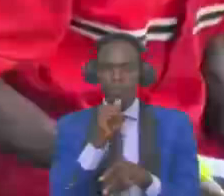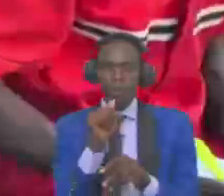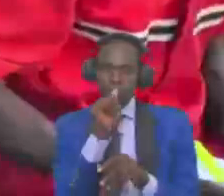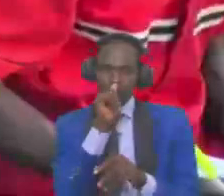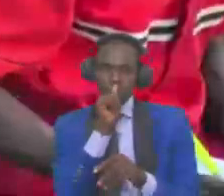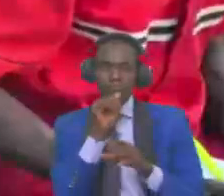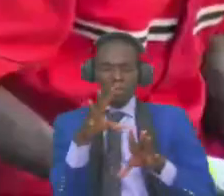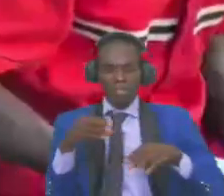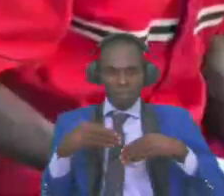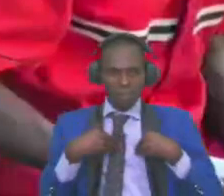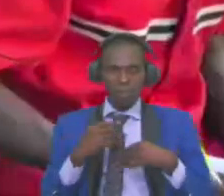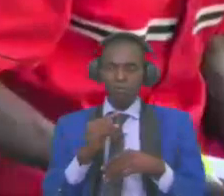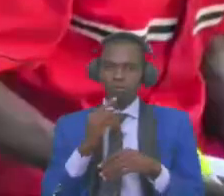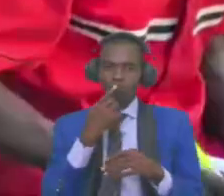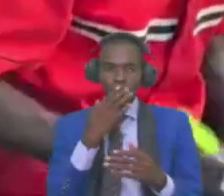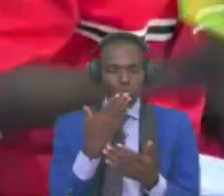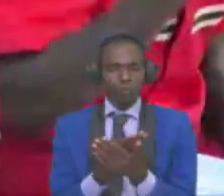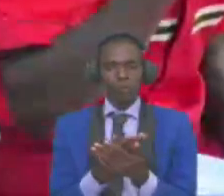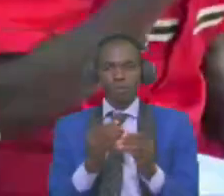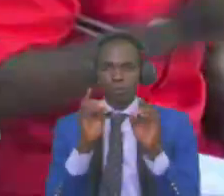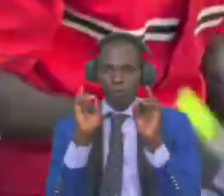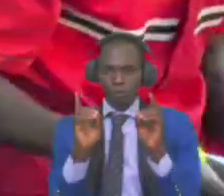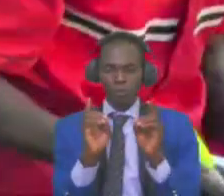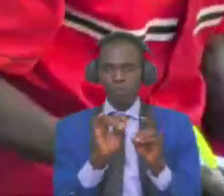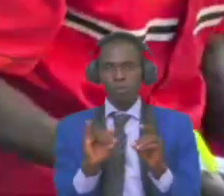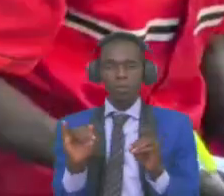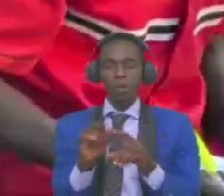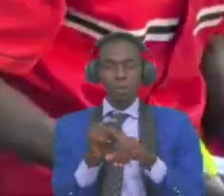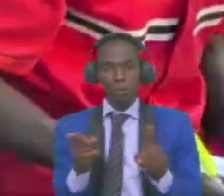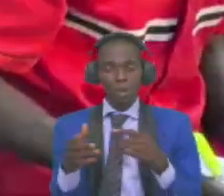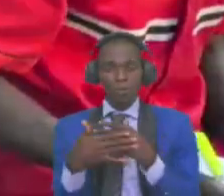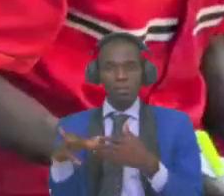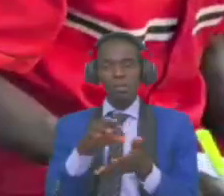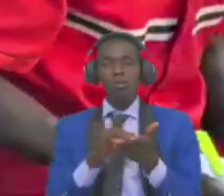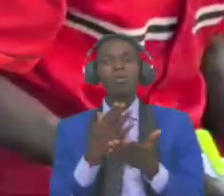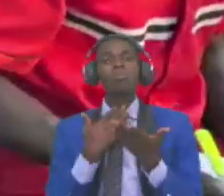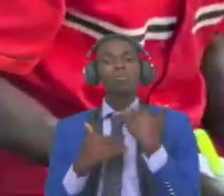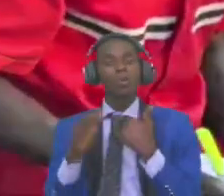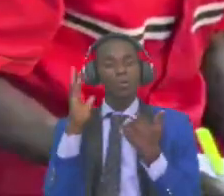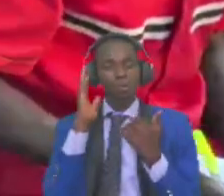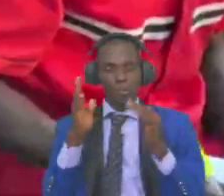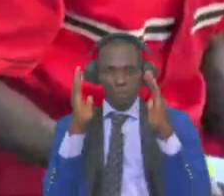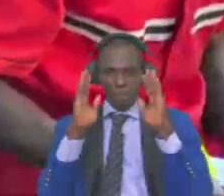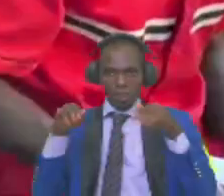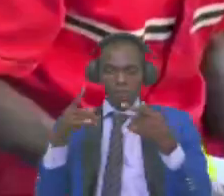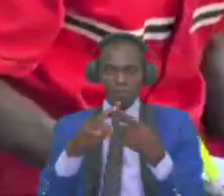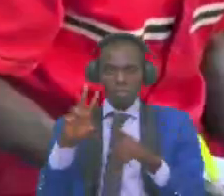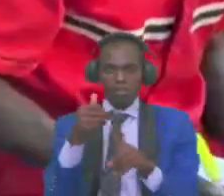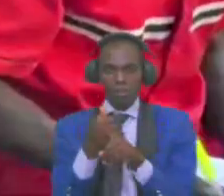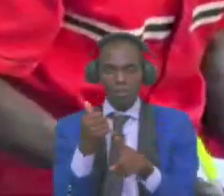ne supporteront pas la scène off in may à la démangeaison d'entendre des choses agréables